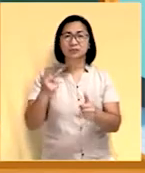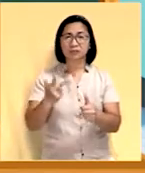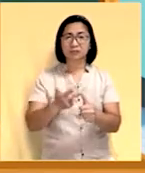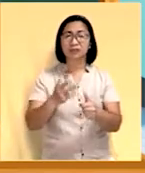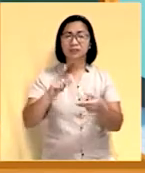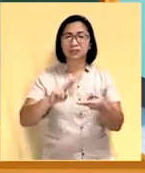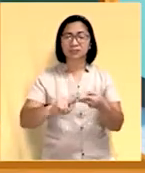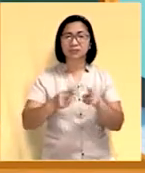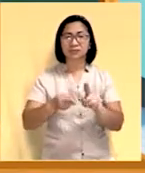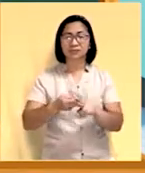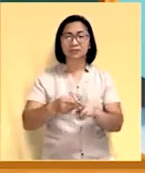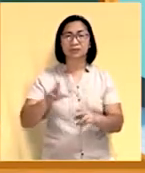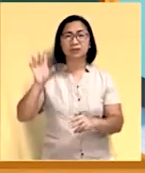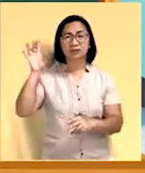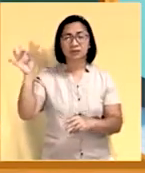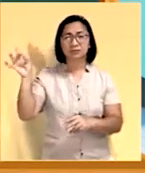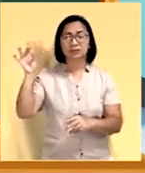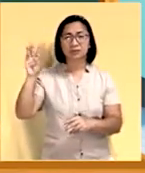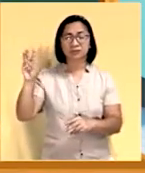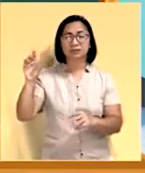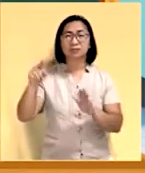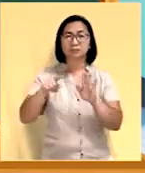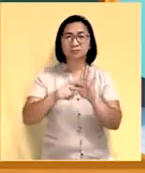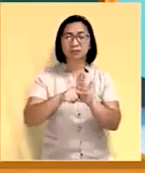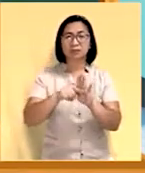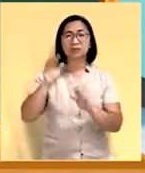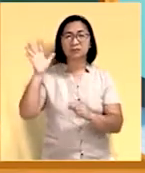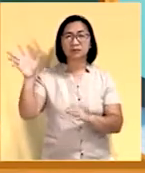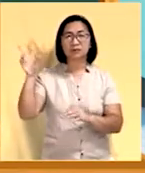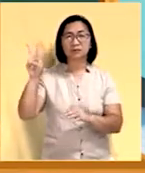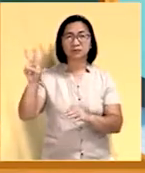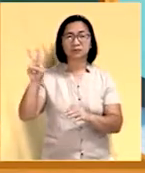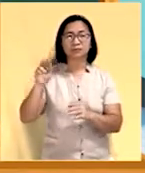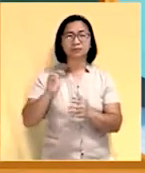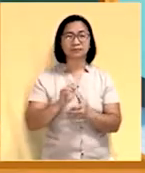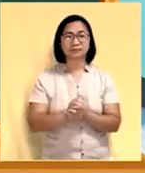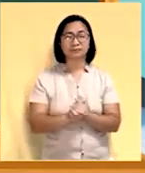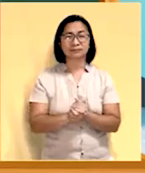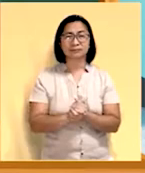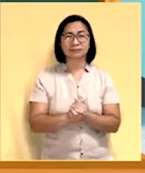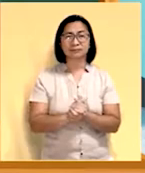ikatlong bilang, 86 minus 52.